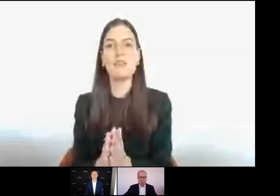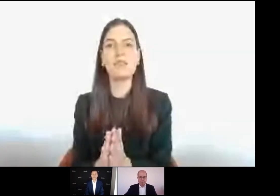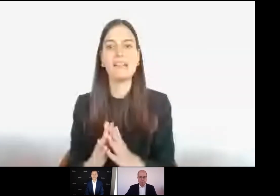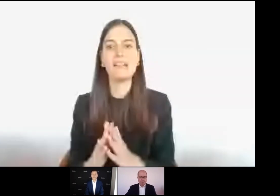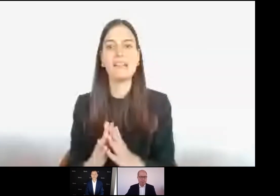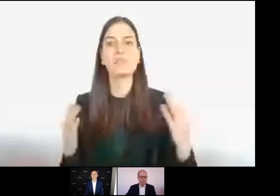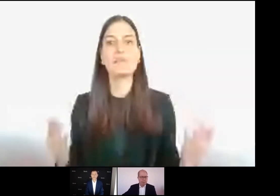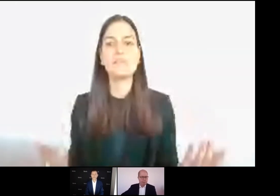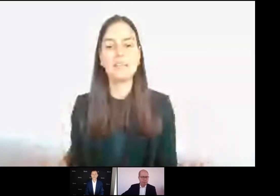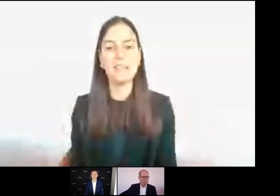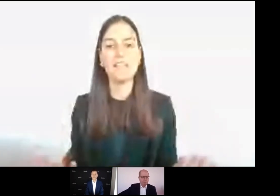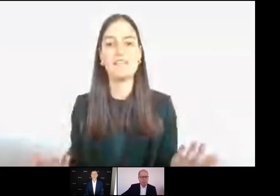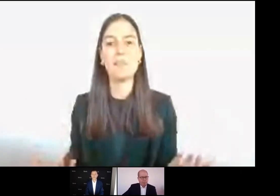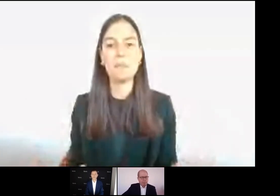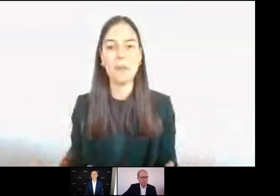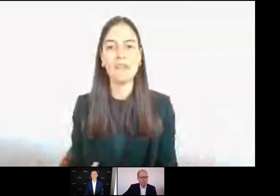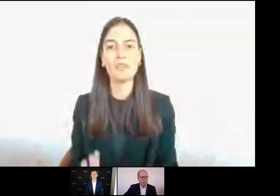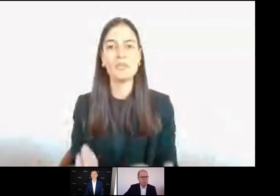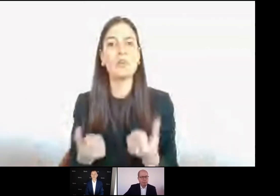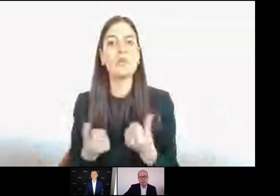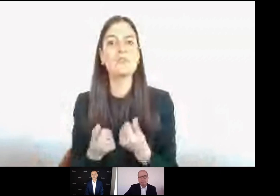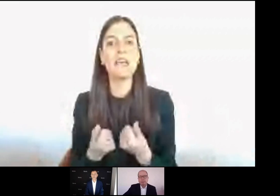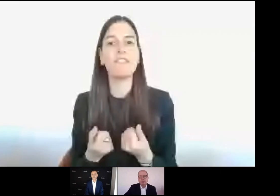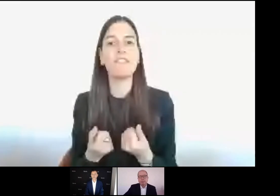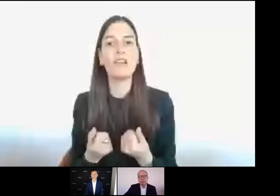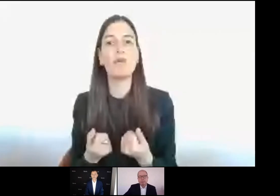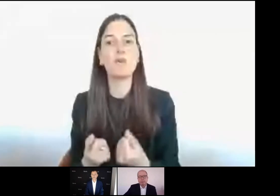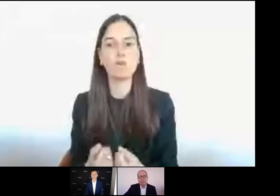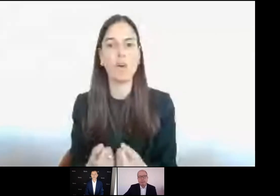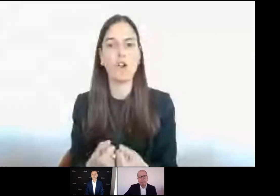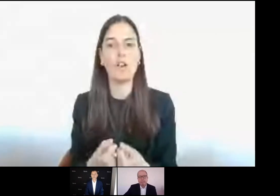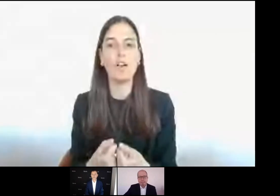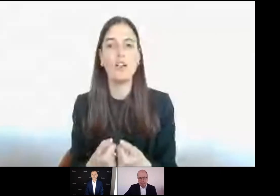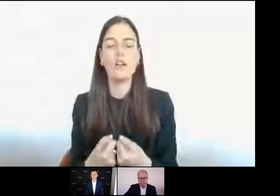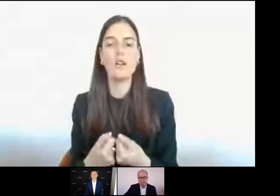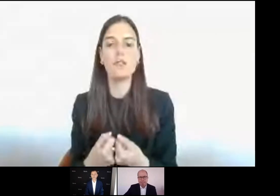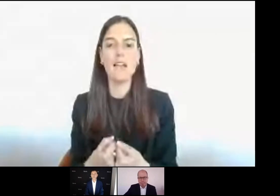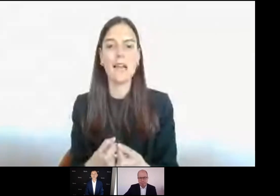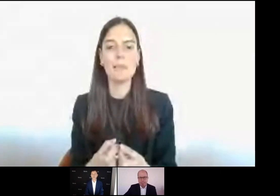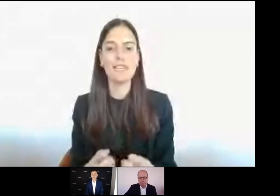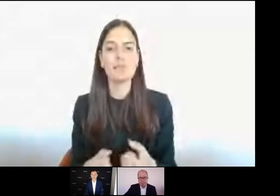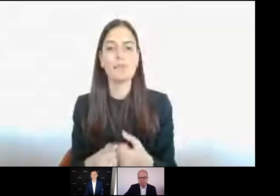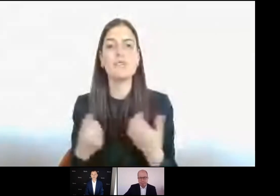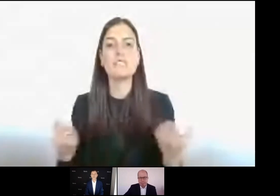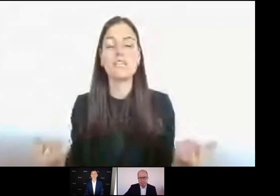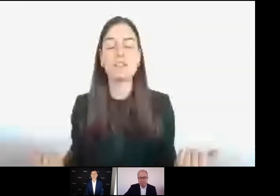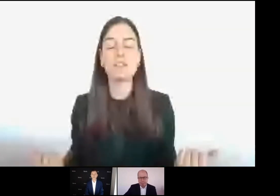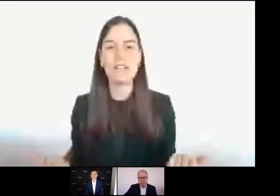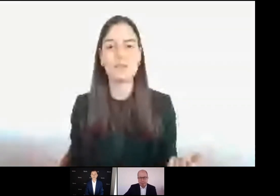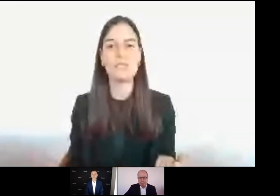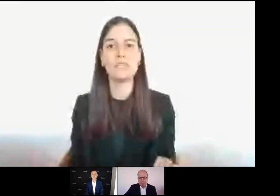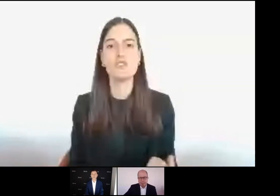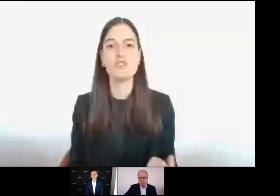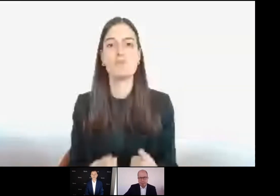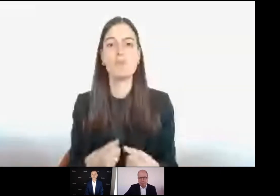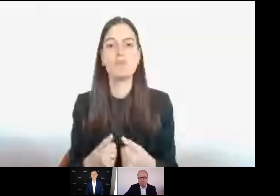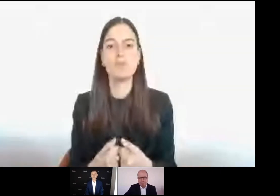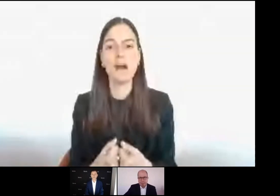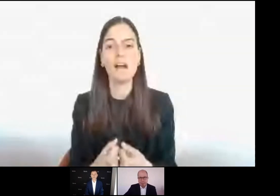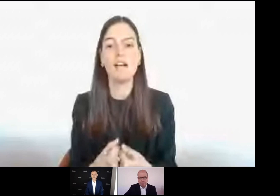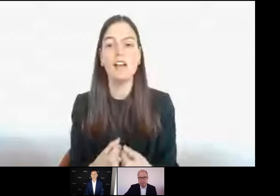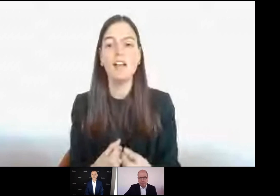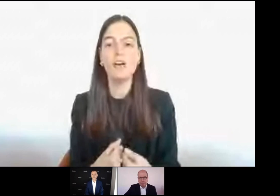démembrement. Et le fait d'être en société va me permettre de conserver le contrôle via l'aménagement des statuts de la société. Je